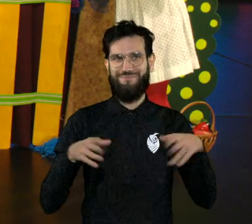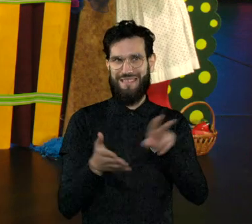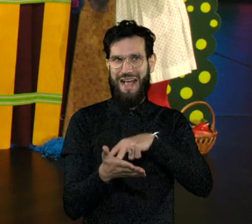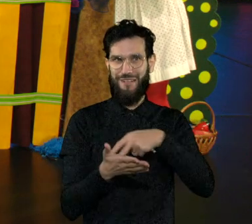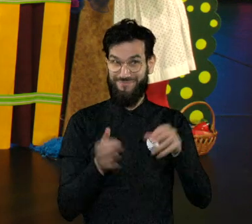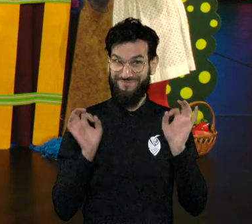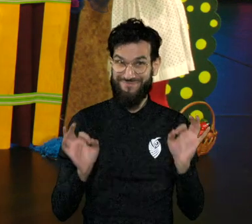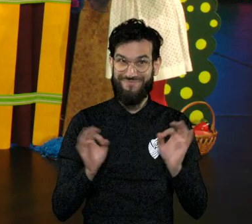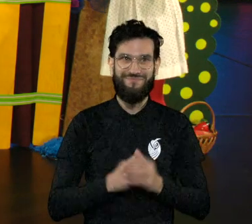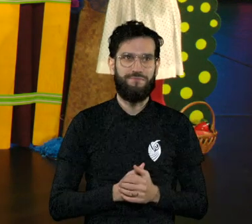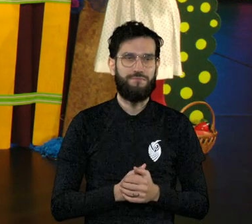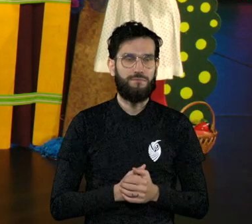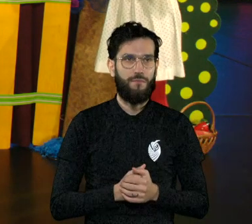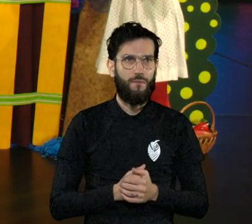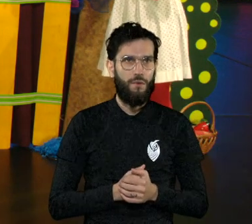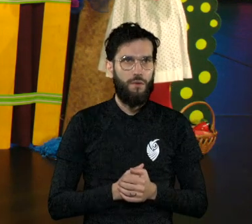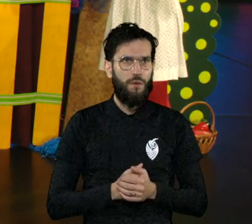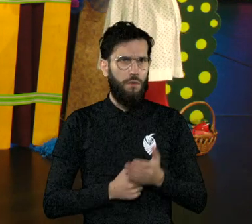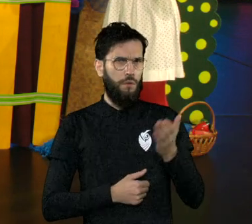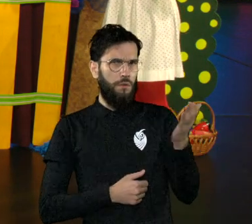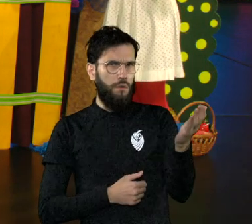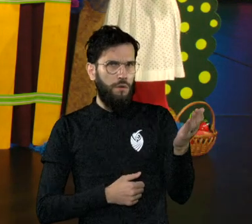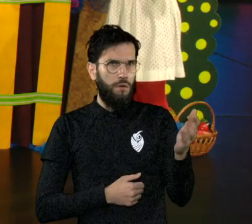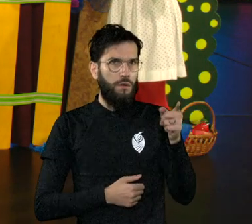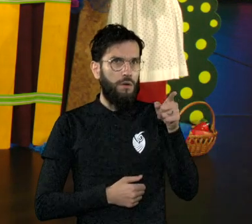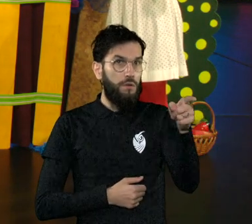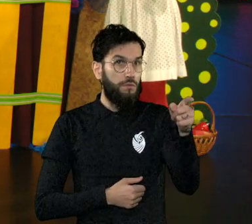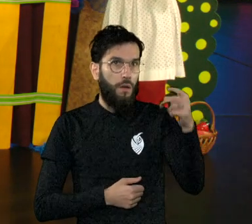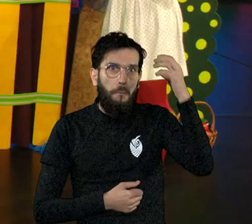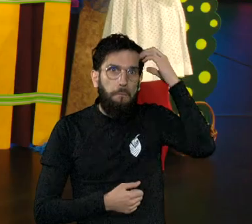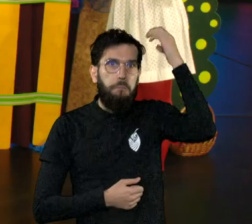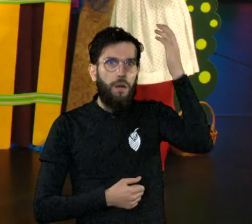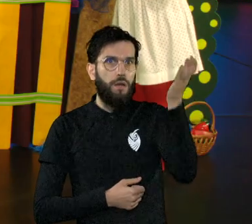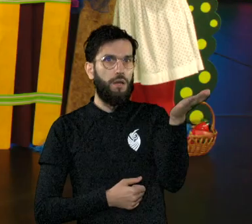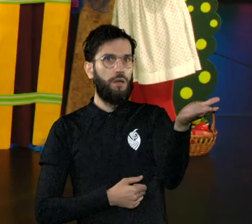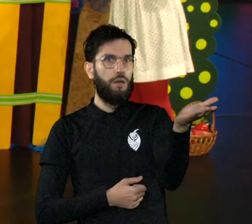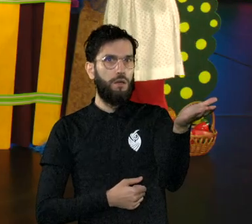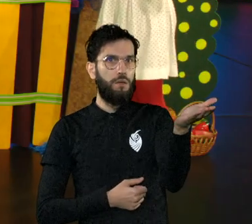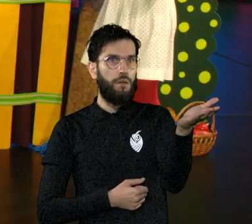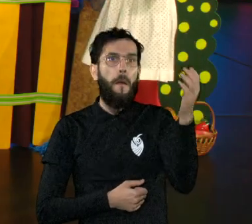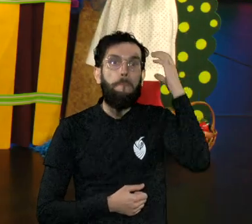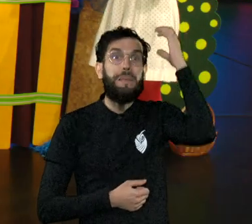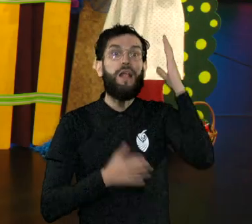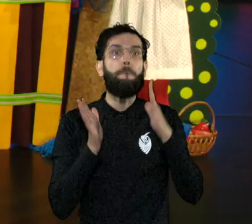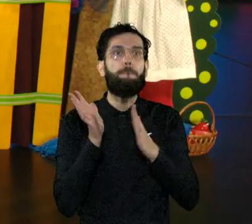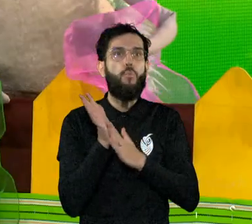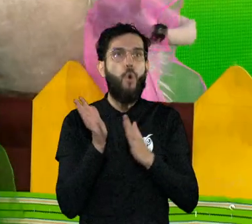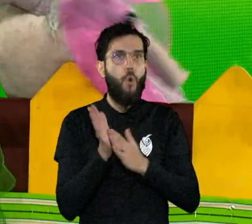Teda, Murko, ale veď ty si náš princ. Princ Murko.